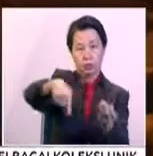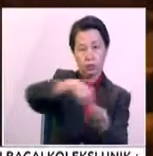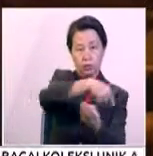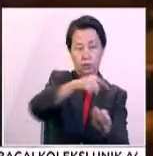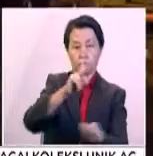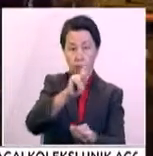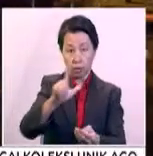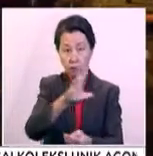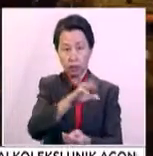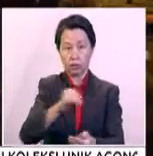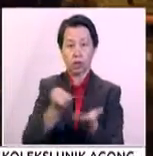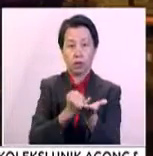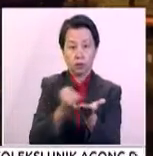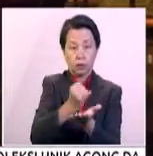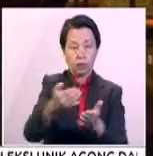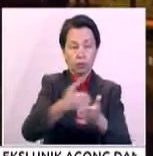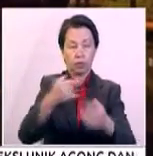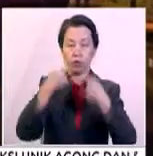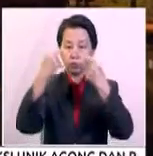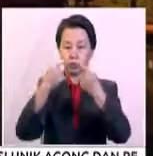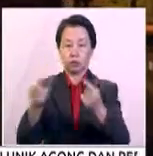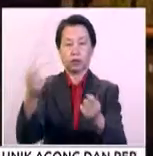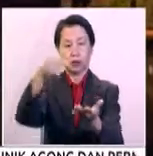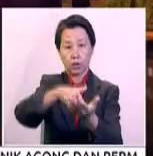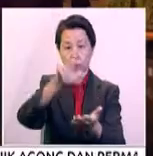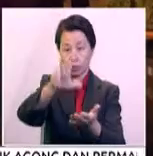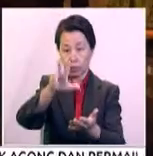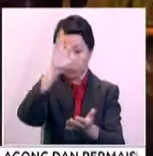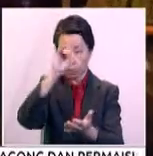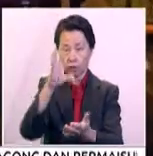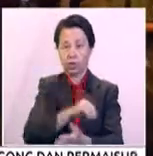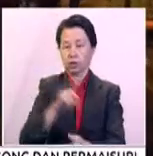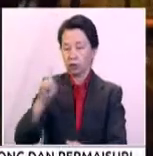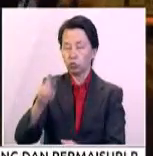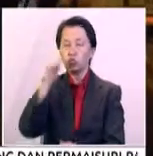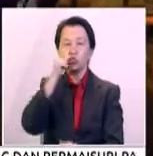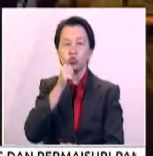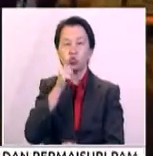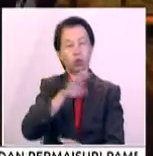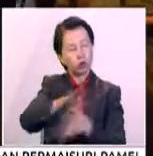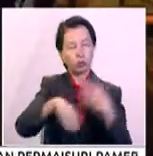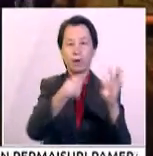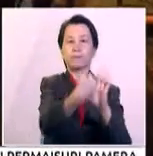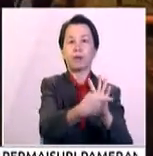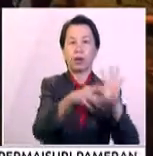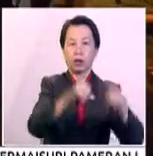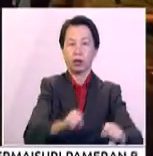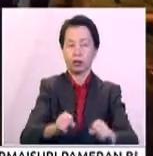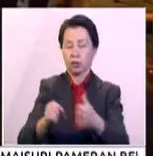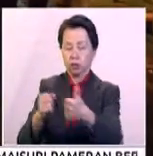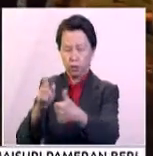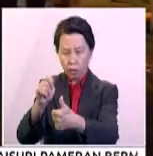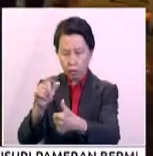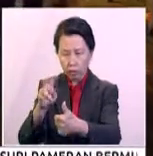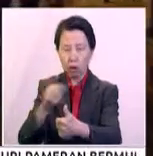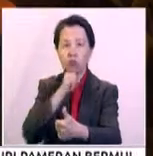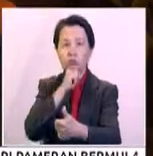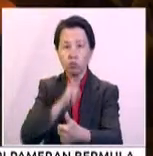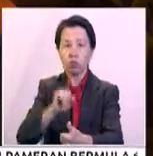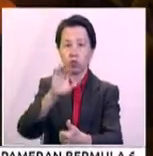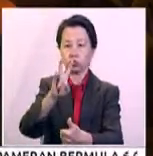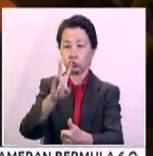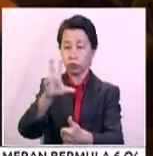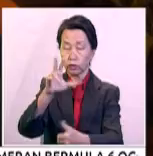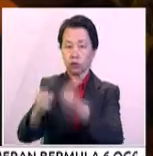Lembah Kelang dan Nilai sebelum berjaya menahan tiga lelaki dan seorang wanita. Terdahulu, mayat Tan Kim Ju,